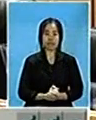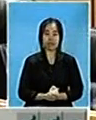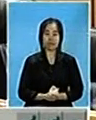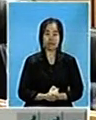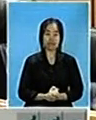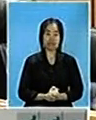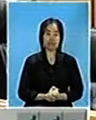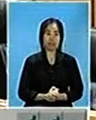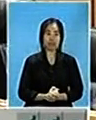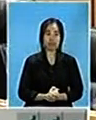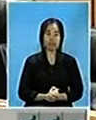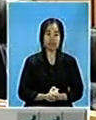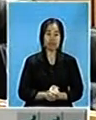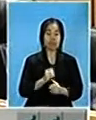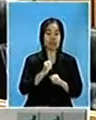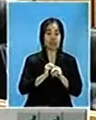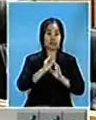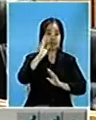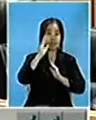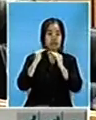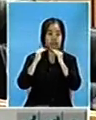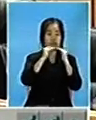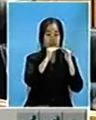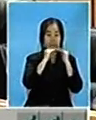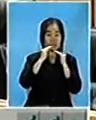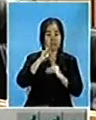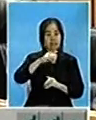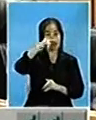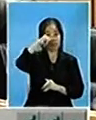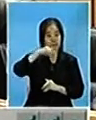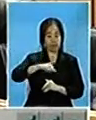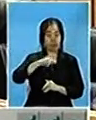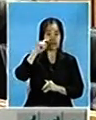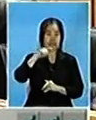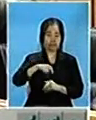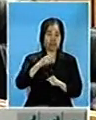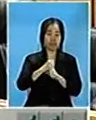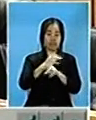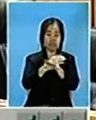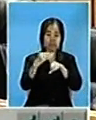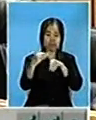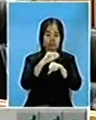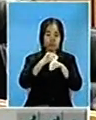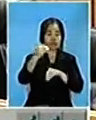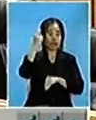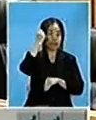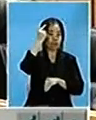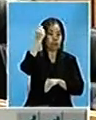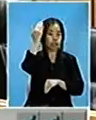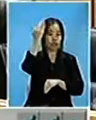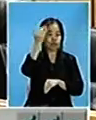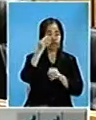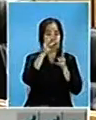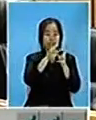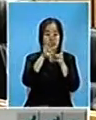เพราะฉะนั้นประชาธิปไตยของประเทศไทยของเราจำเป็นจะต้องสร้างความเข้าใจที่ถูกต้องต่อหลักการสำคัญดังกล่